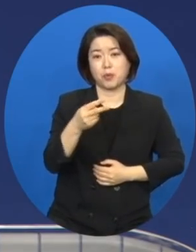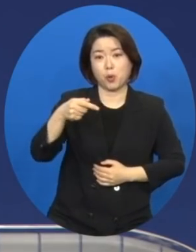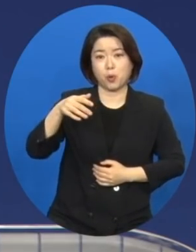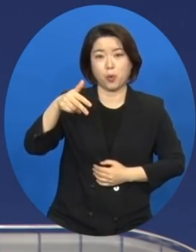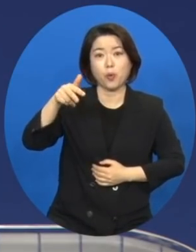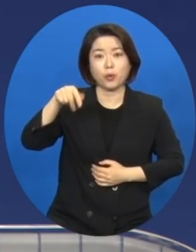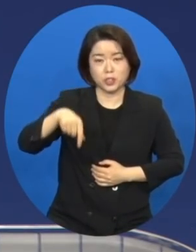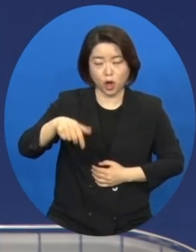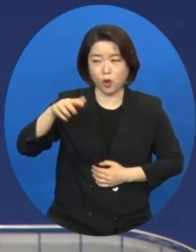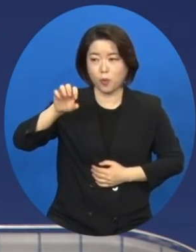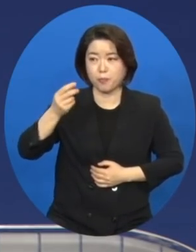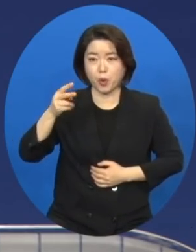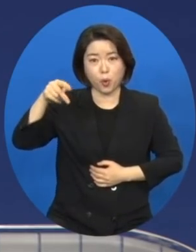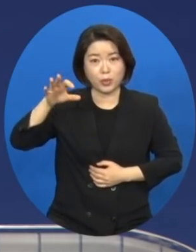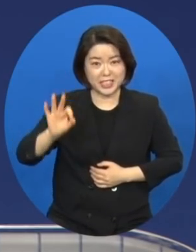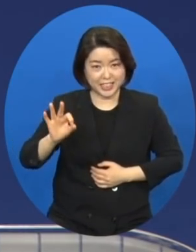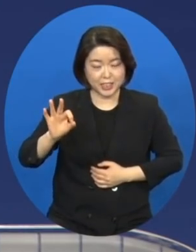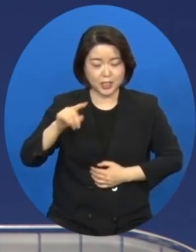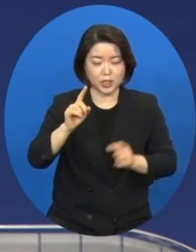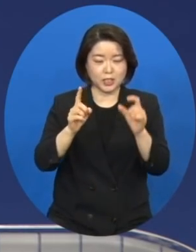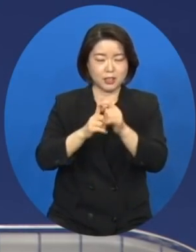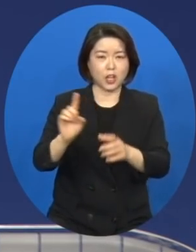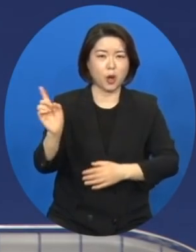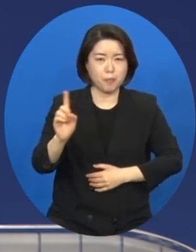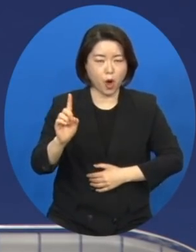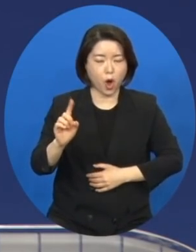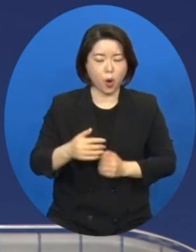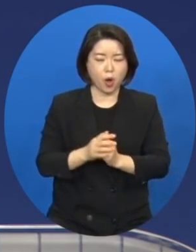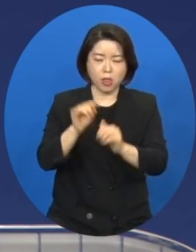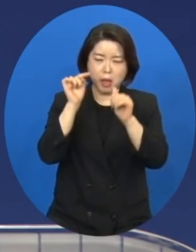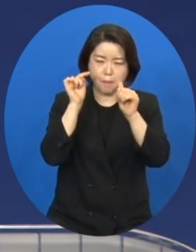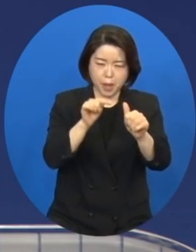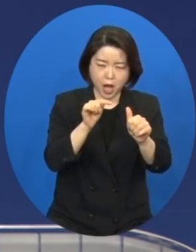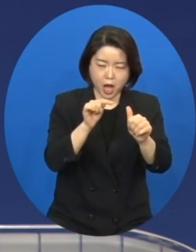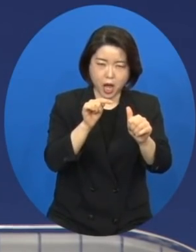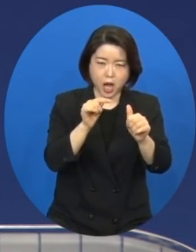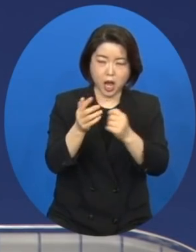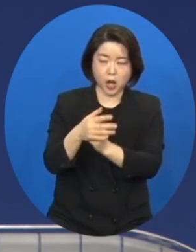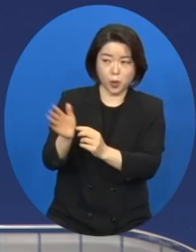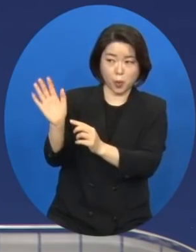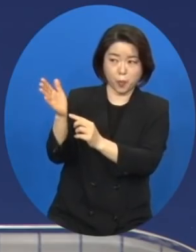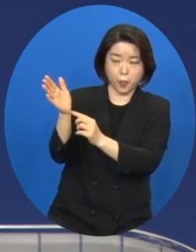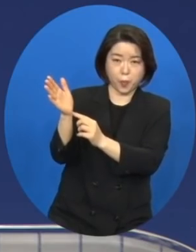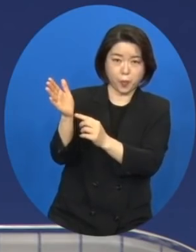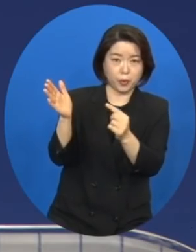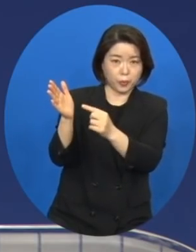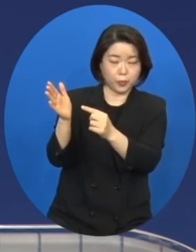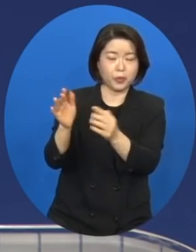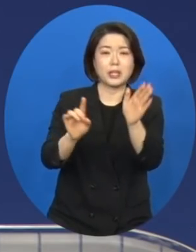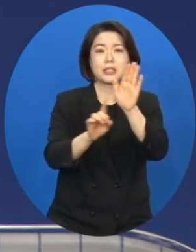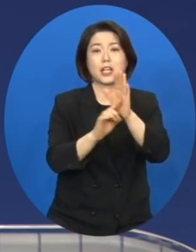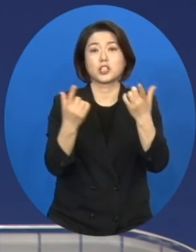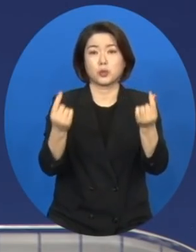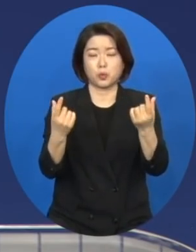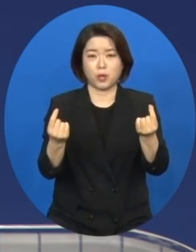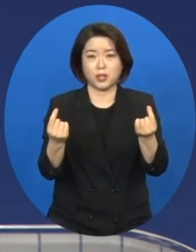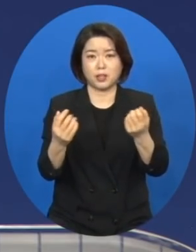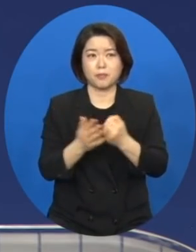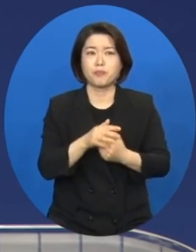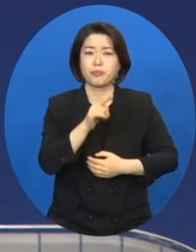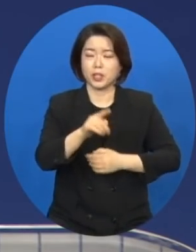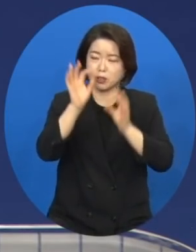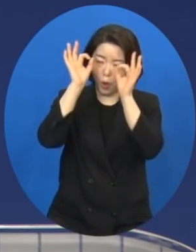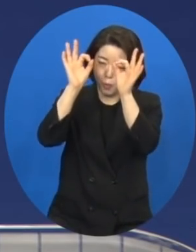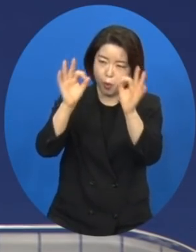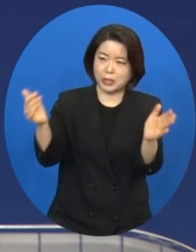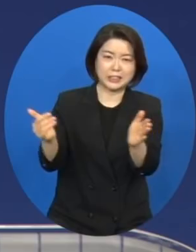것이냐면 어떤 것을 가리키는 표지판, 어떤 상징이라는 겁니다. 단지 그것을 보고